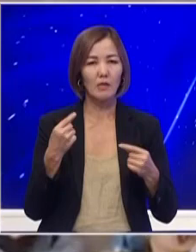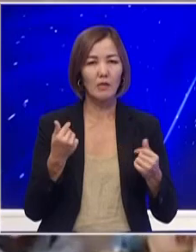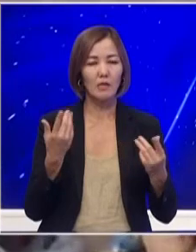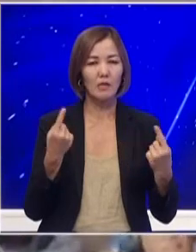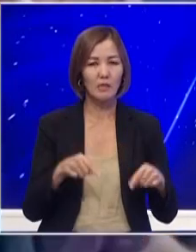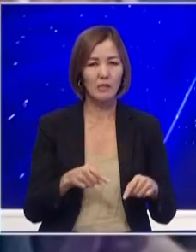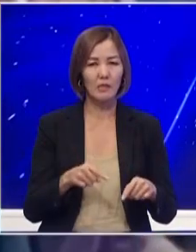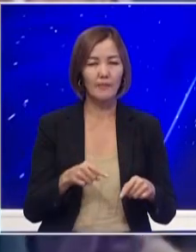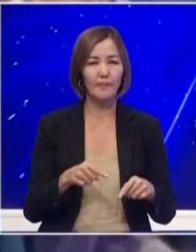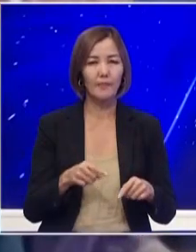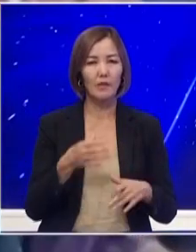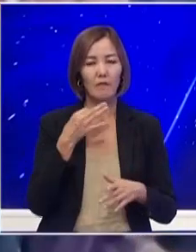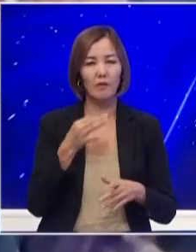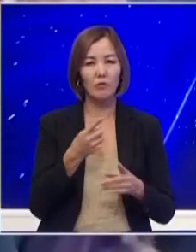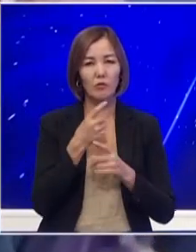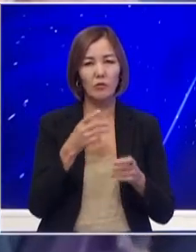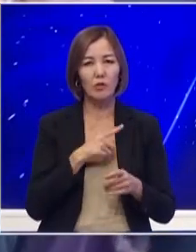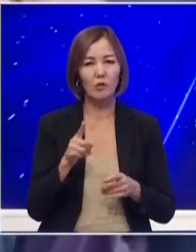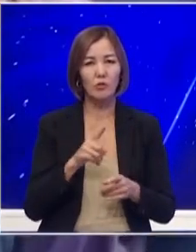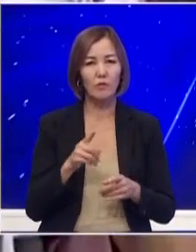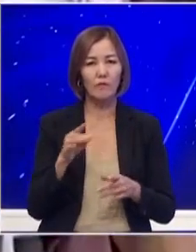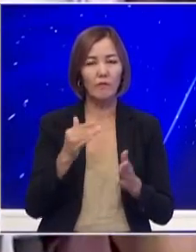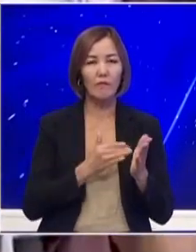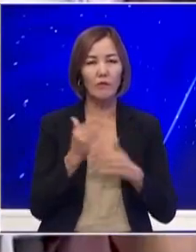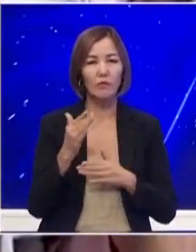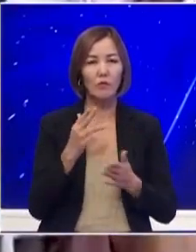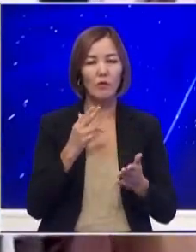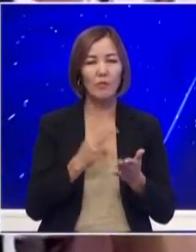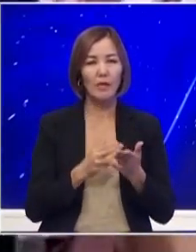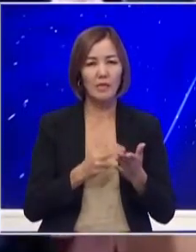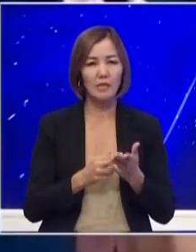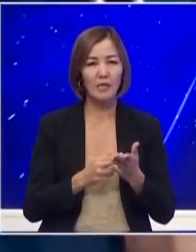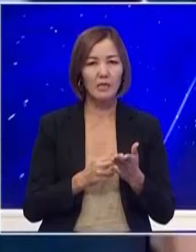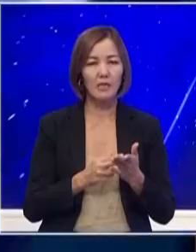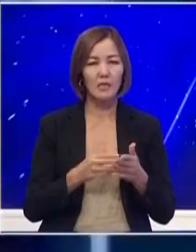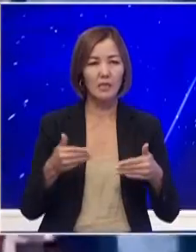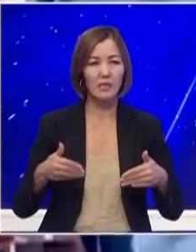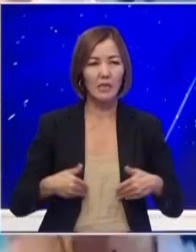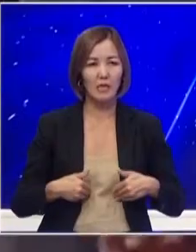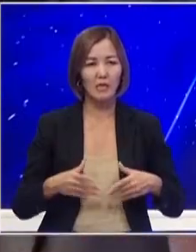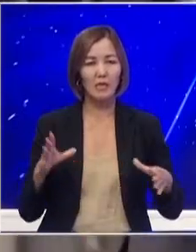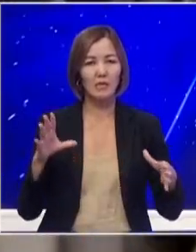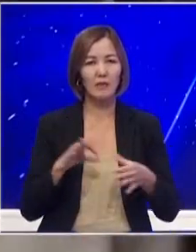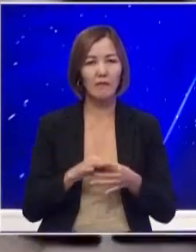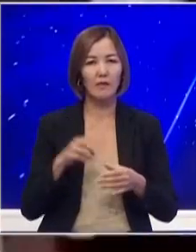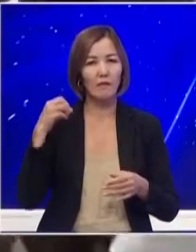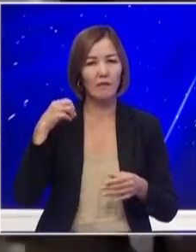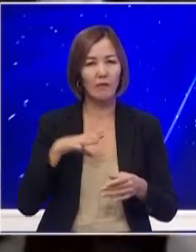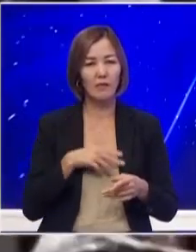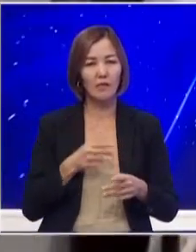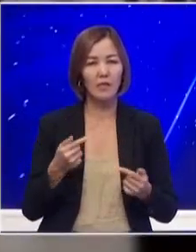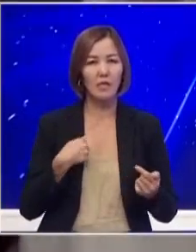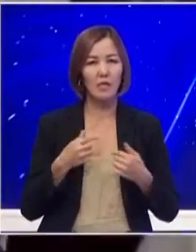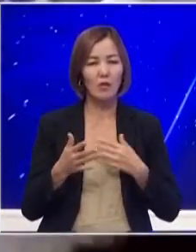от кризисов. В их отчете сообщается, что один из самых высоких показателей недоедания зафиксирован в Афганистане. От него